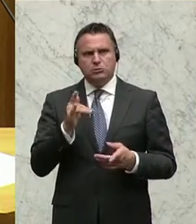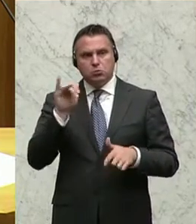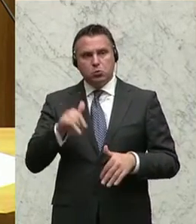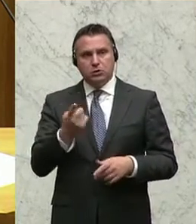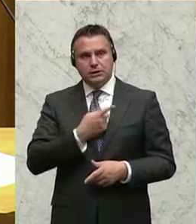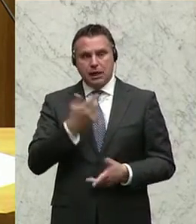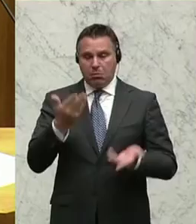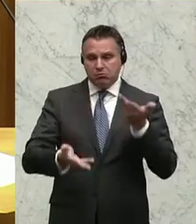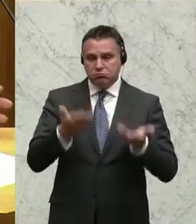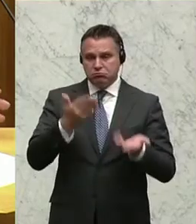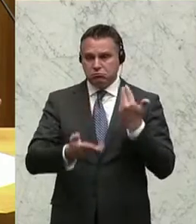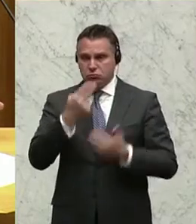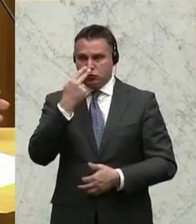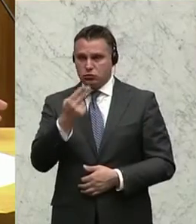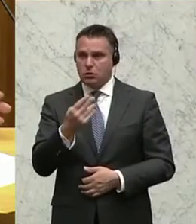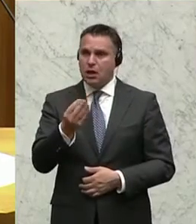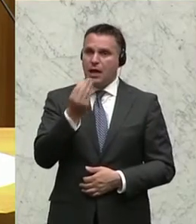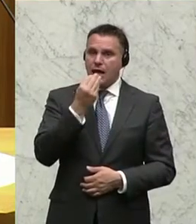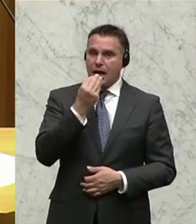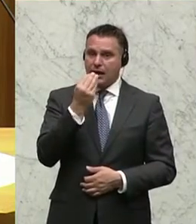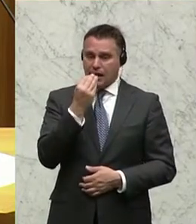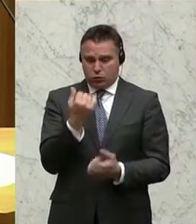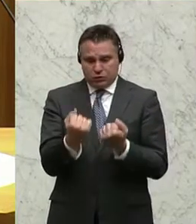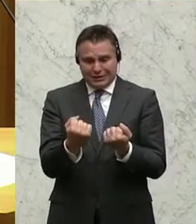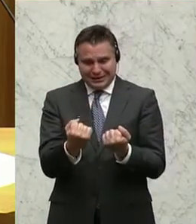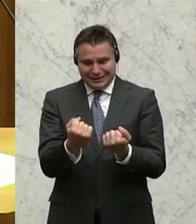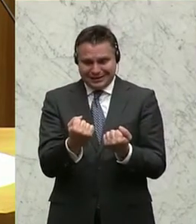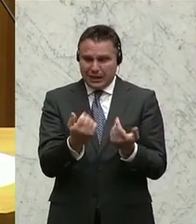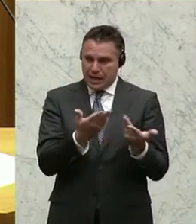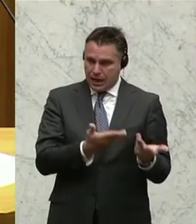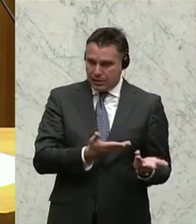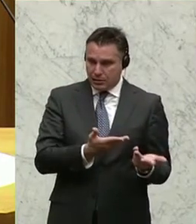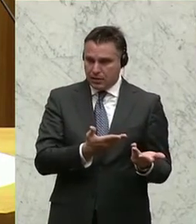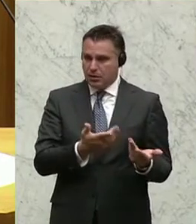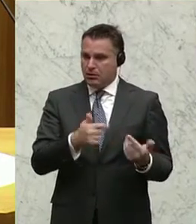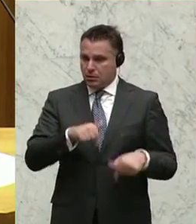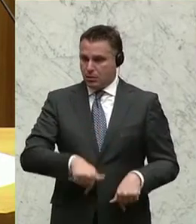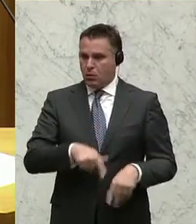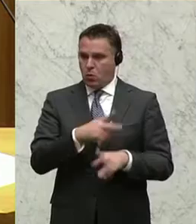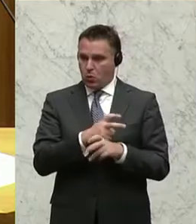abwägen muss um die Ernährungssicherheit im eigenen Land und